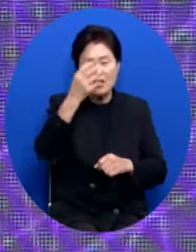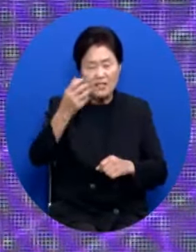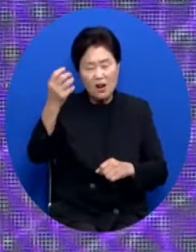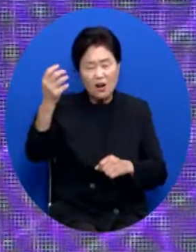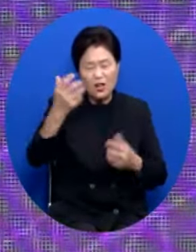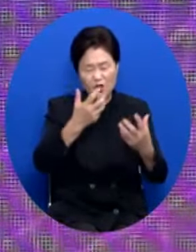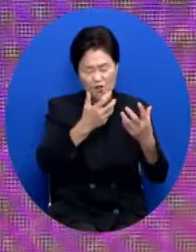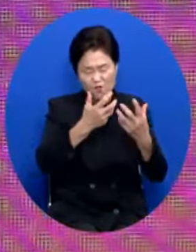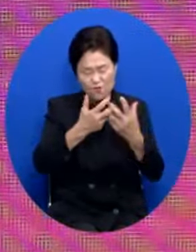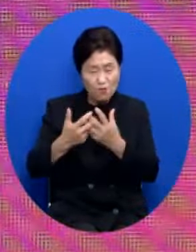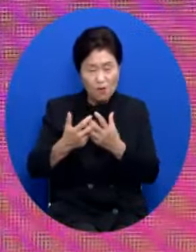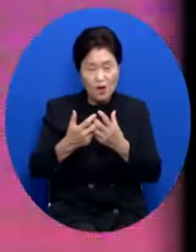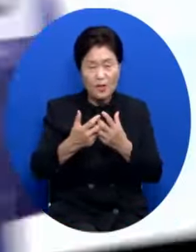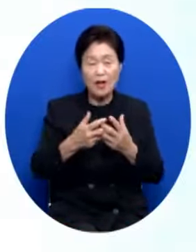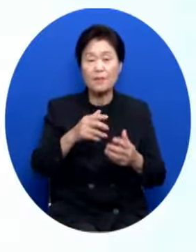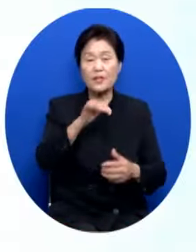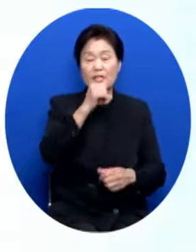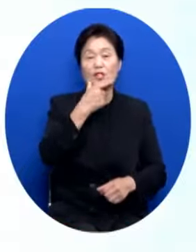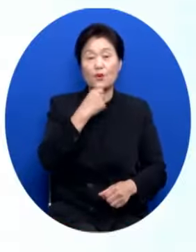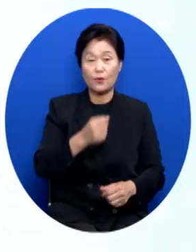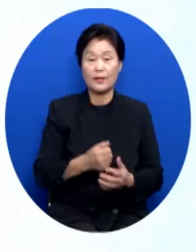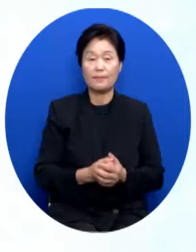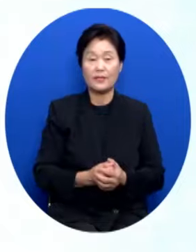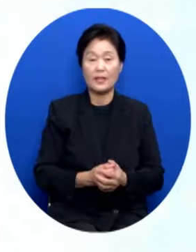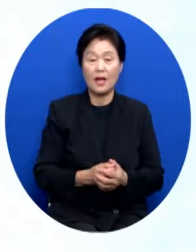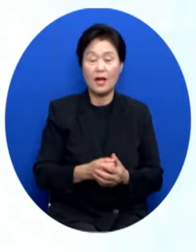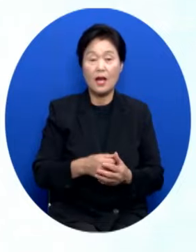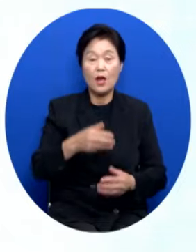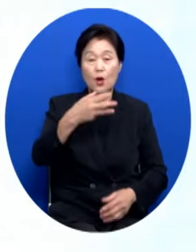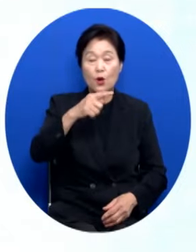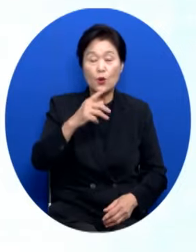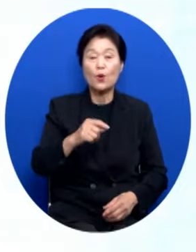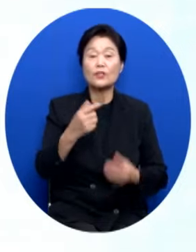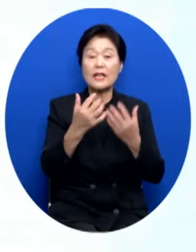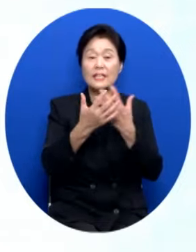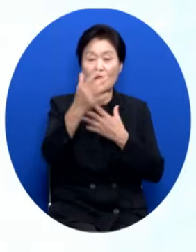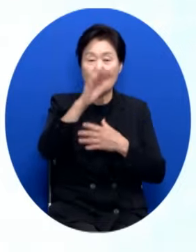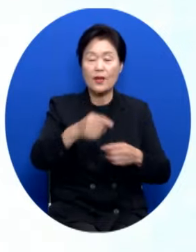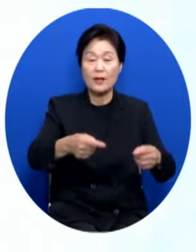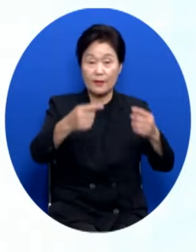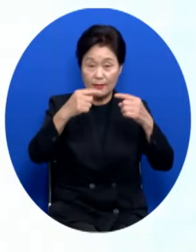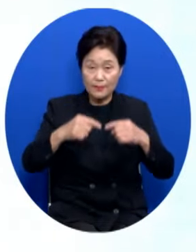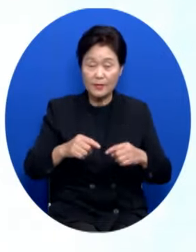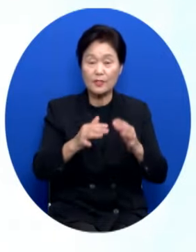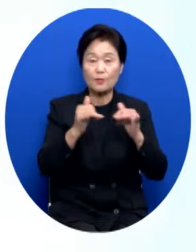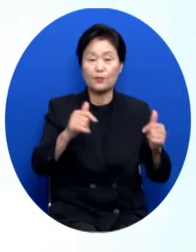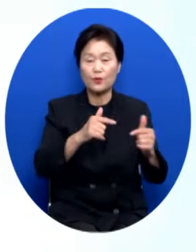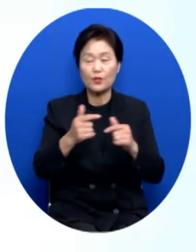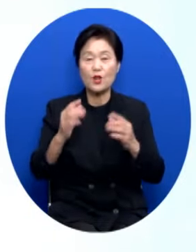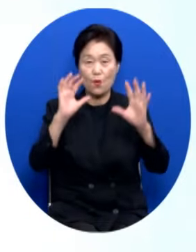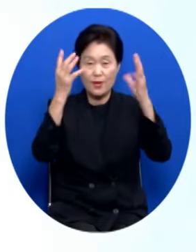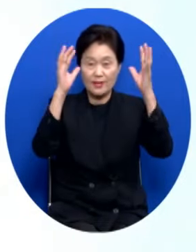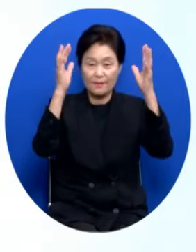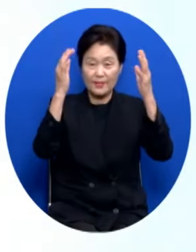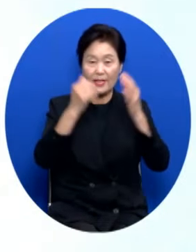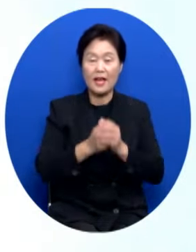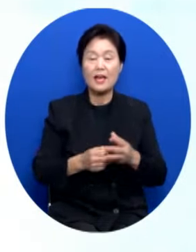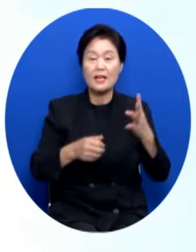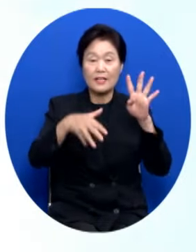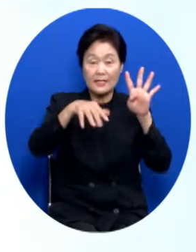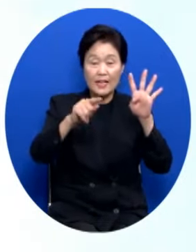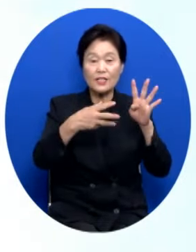바람이 불기를 원합니다. Let me welcome all of you. You have some treat in store for you at